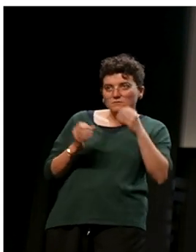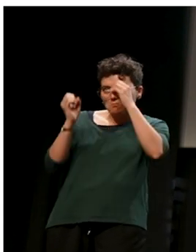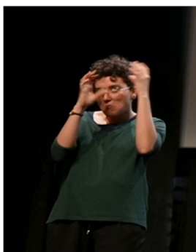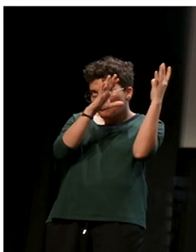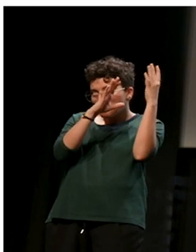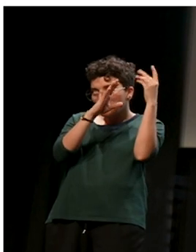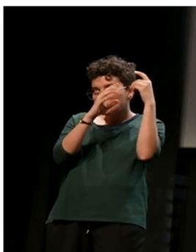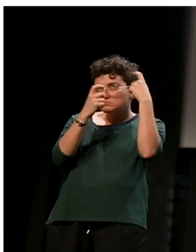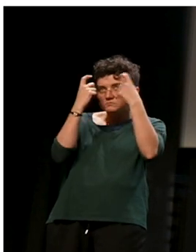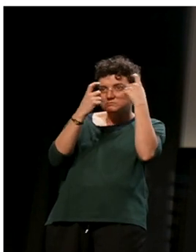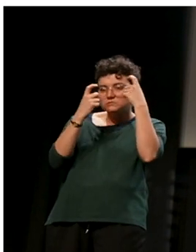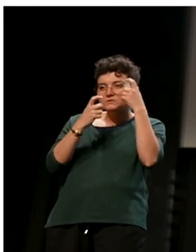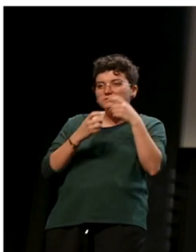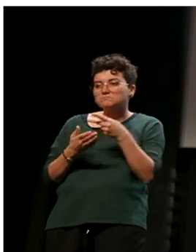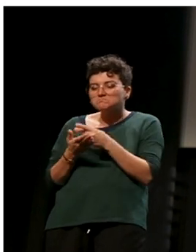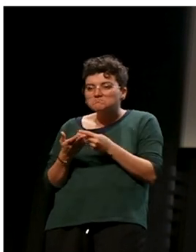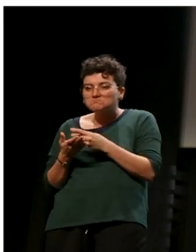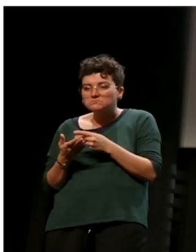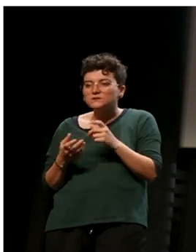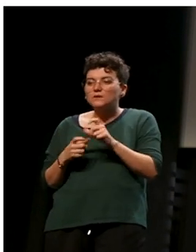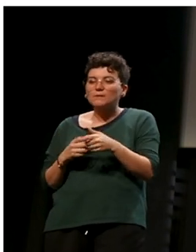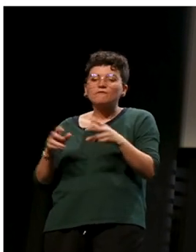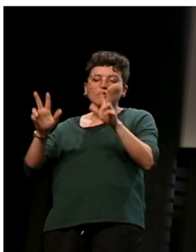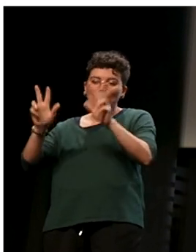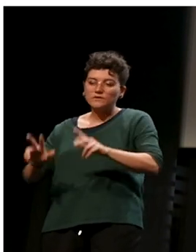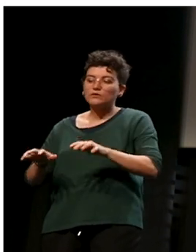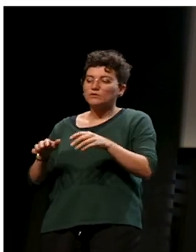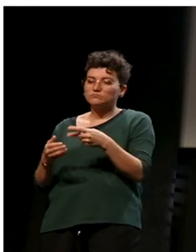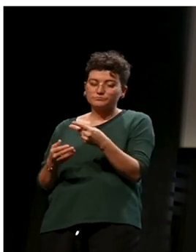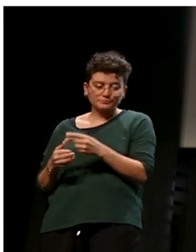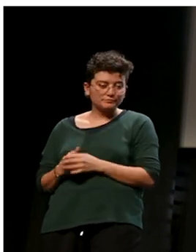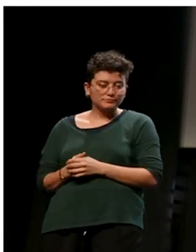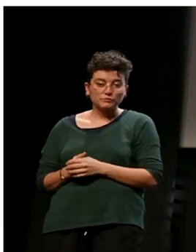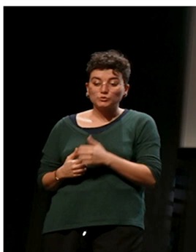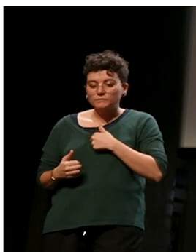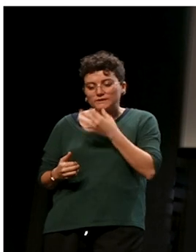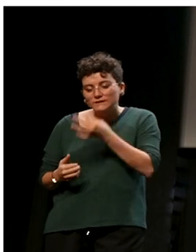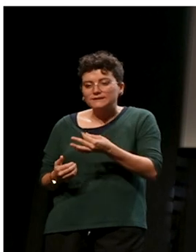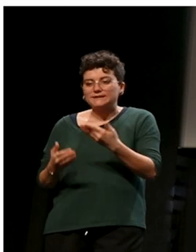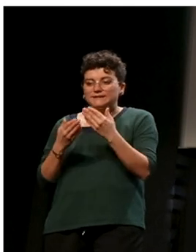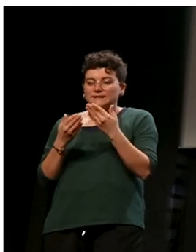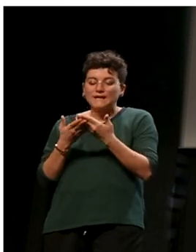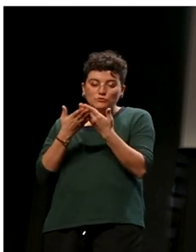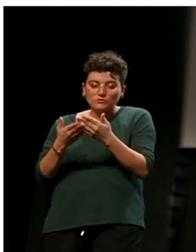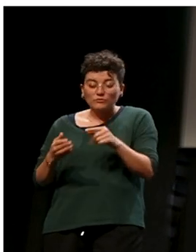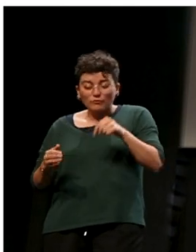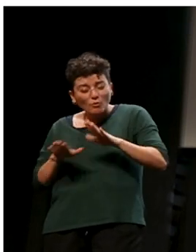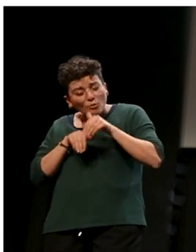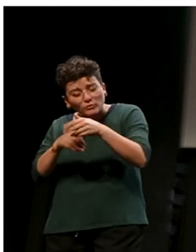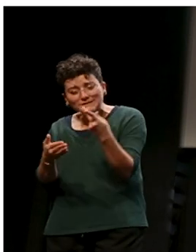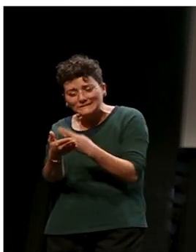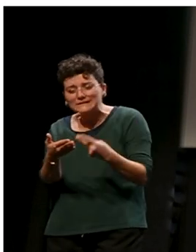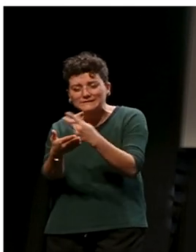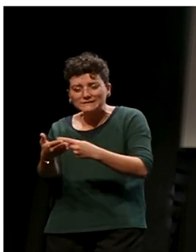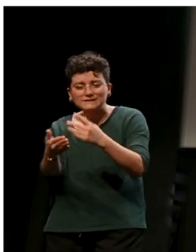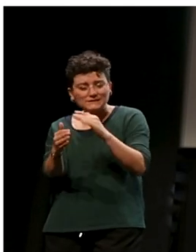protos, des trucs comme ça, c'est souvent en dessinant. Donc c'est vraiment, faut pas perdre. Nous, on leur dit aux étudiants, faut continuer de dessiner parce que c'est une manière de penser, tout comme certains pensent